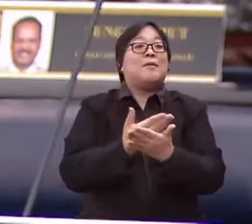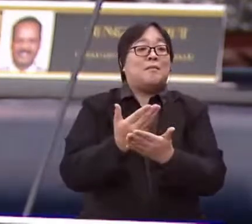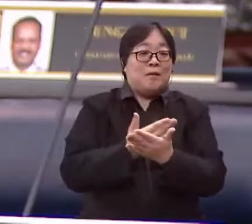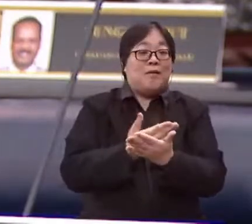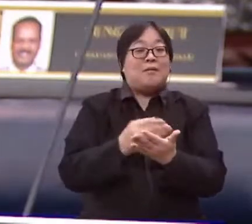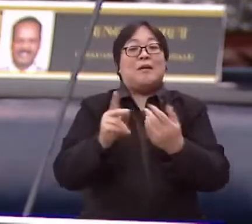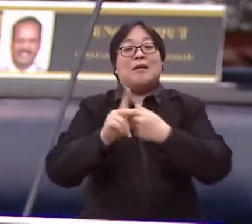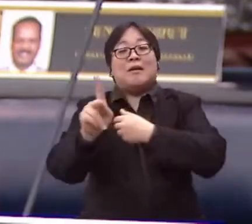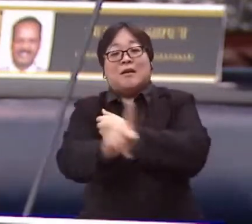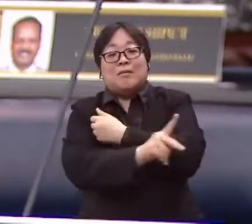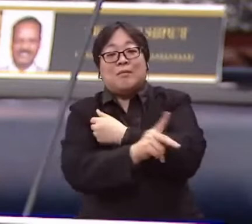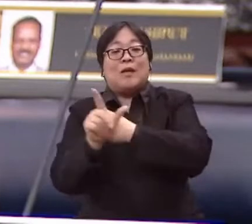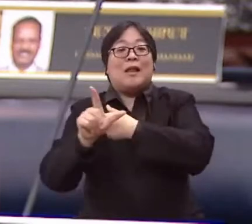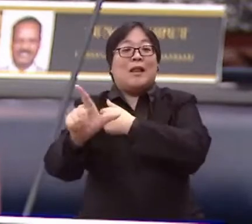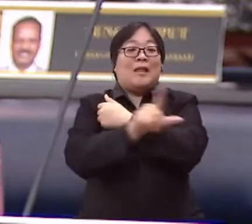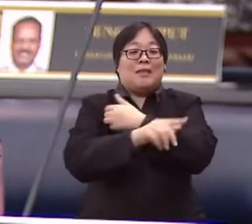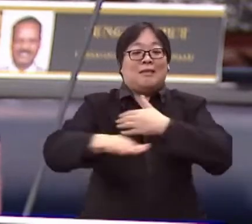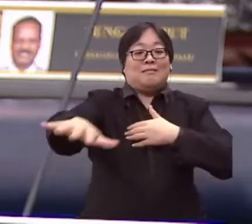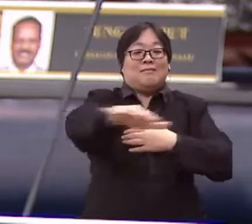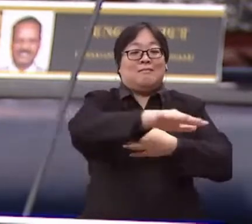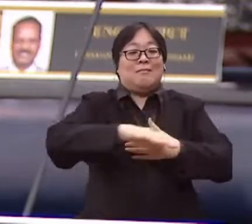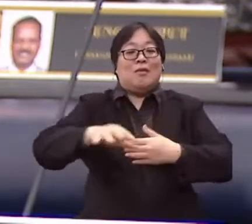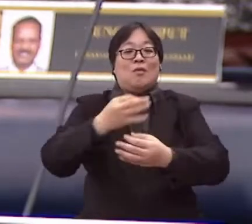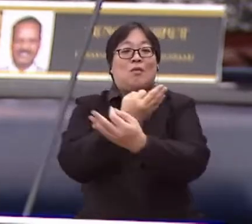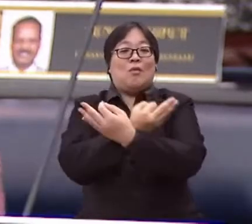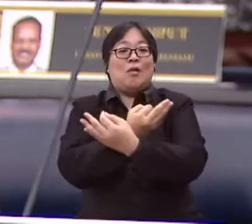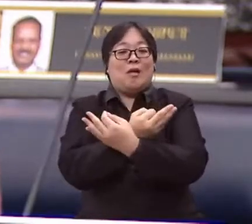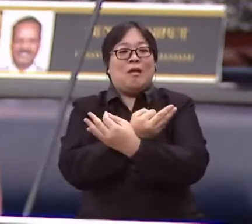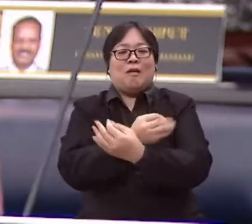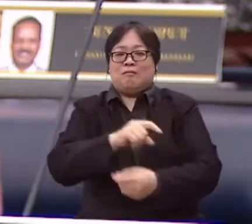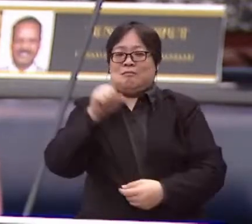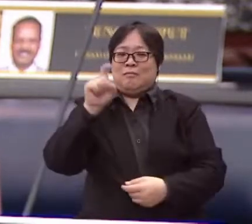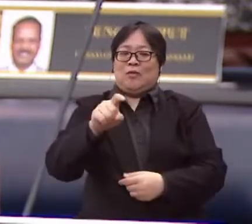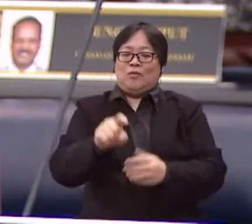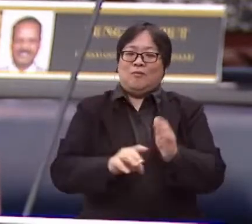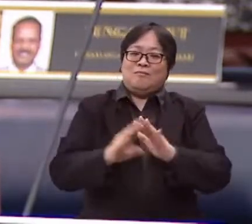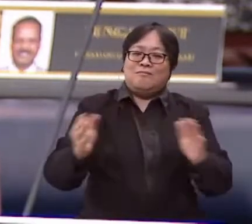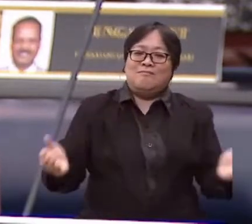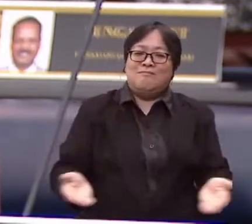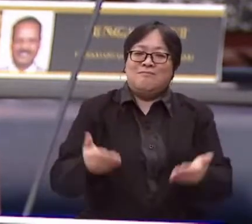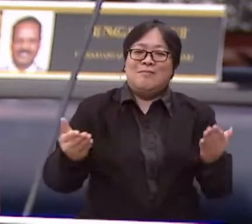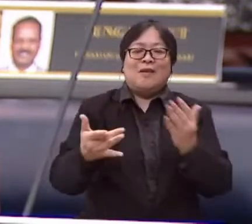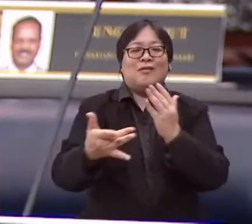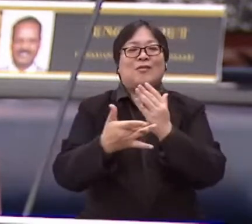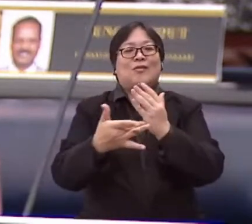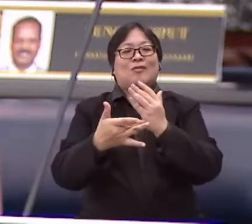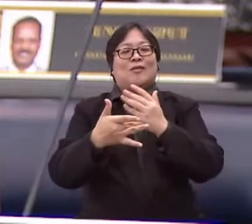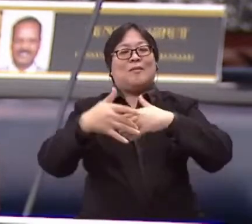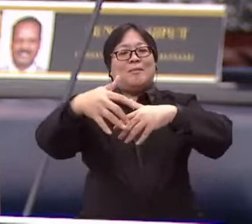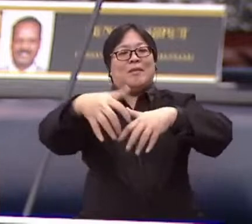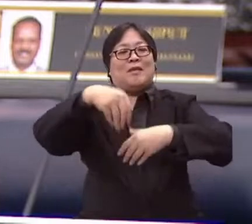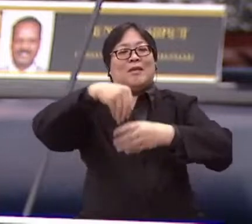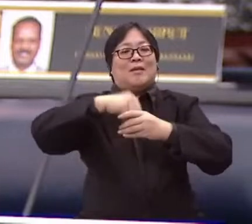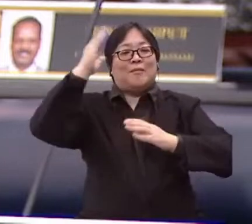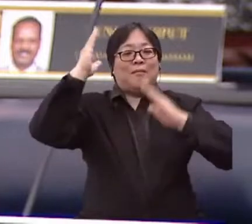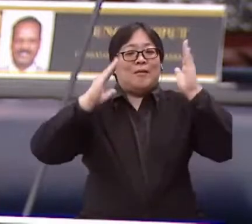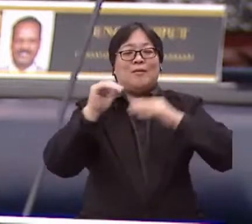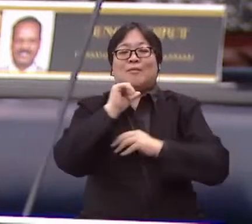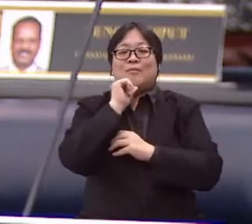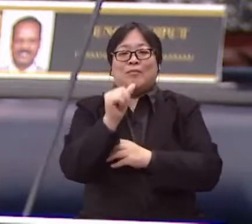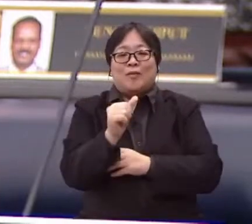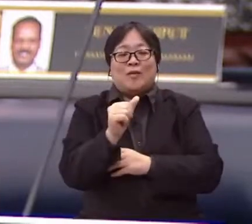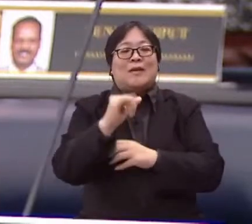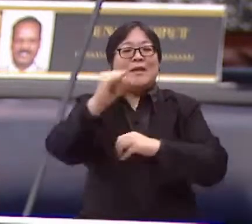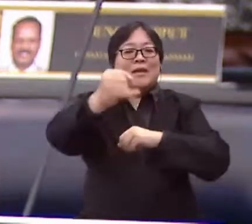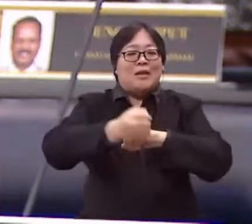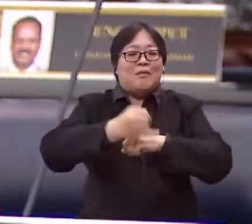dalam kebun atau ladang sekitaran kita belum menggalakkan pembangunan teknologi pertanian domestik bukan sekadar